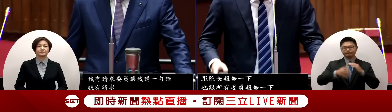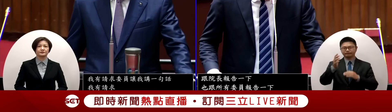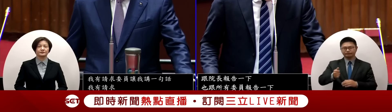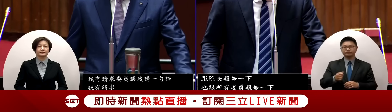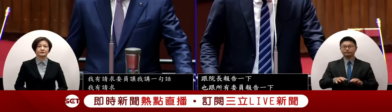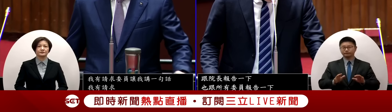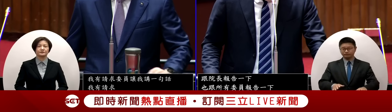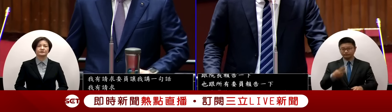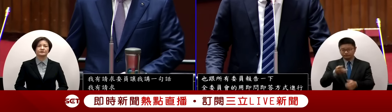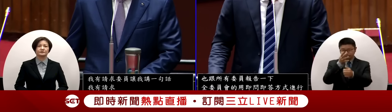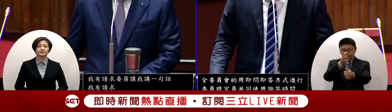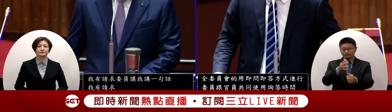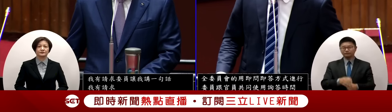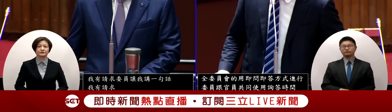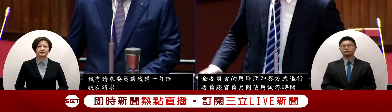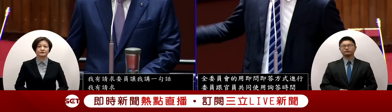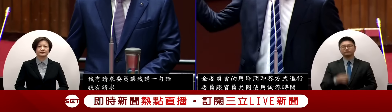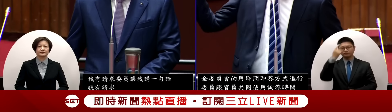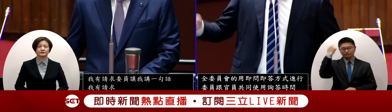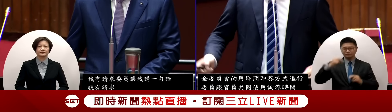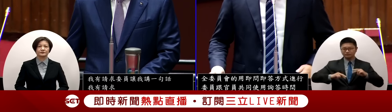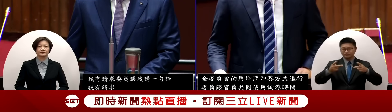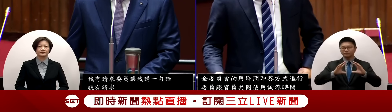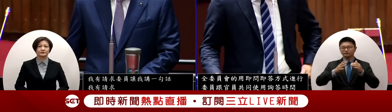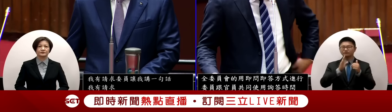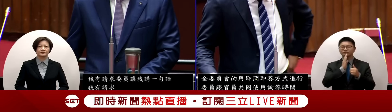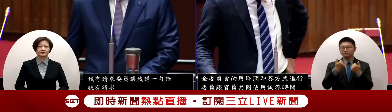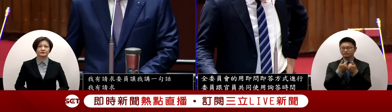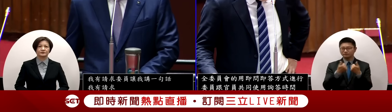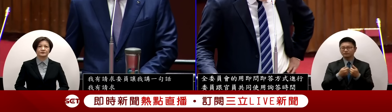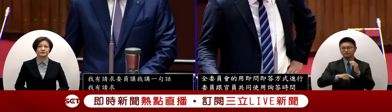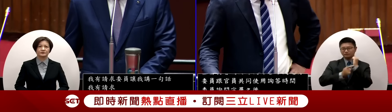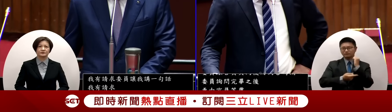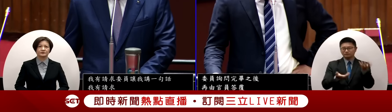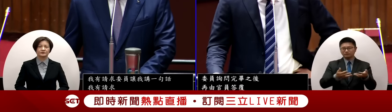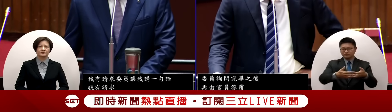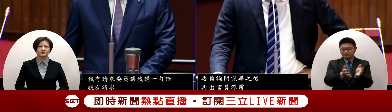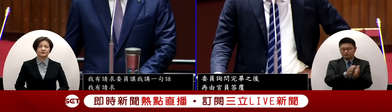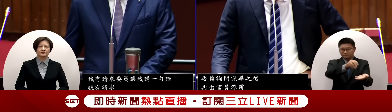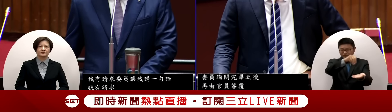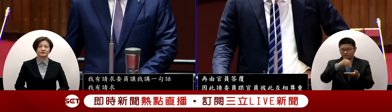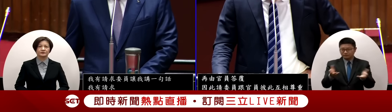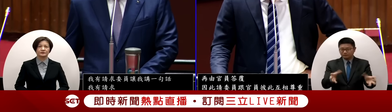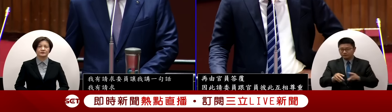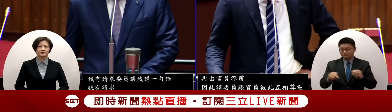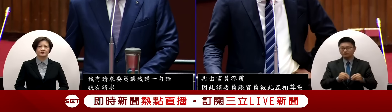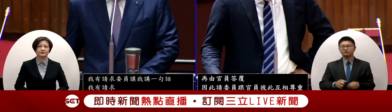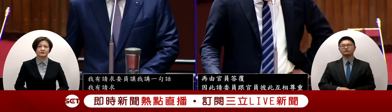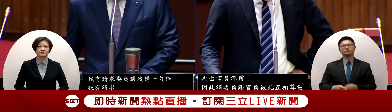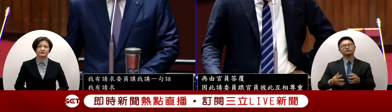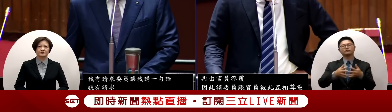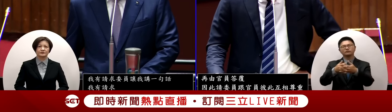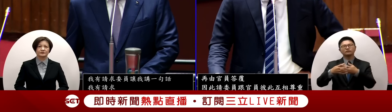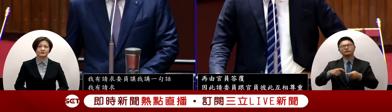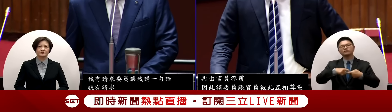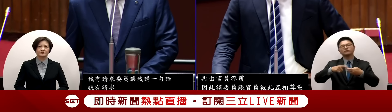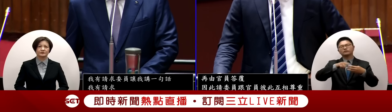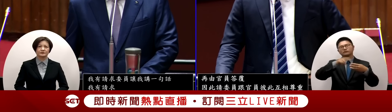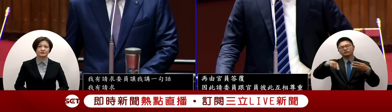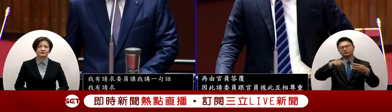进一步请教，司改国事会议法务部所提出的会议资料，依照美国联邦法18条